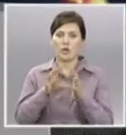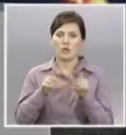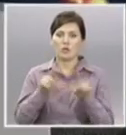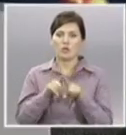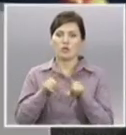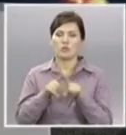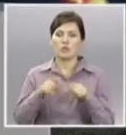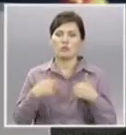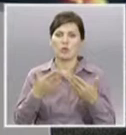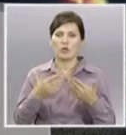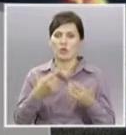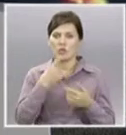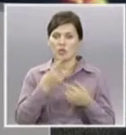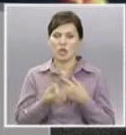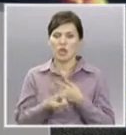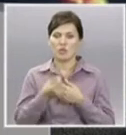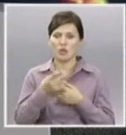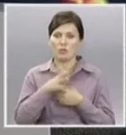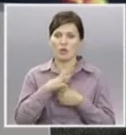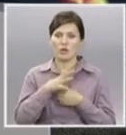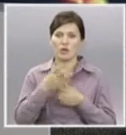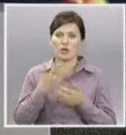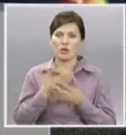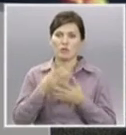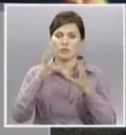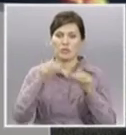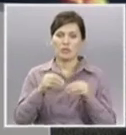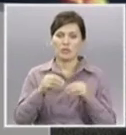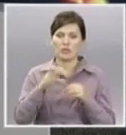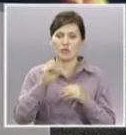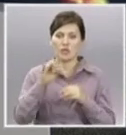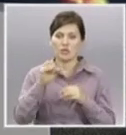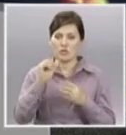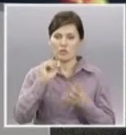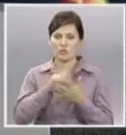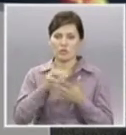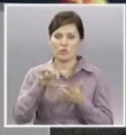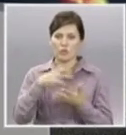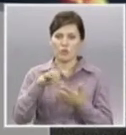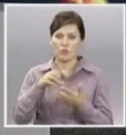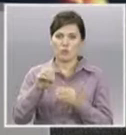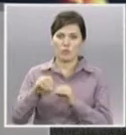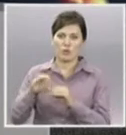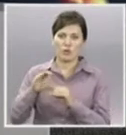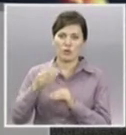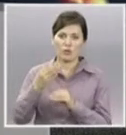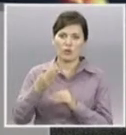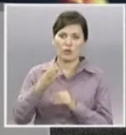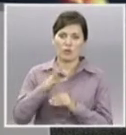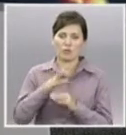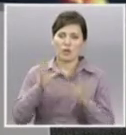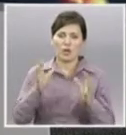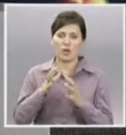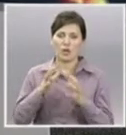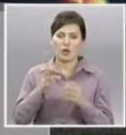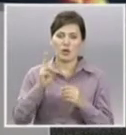дегенде, бұның қиындығы қайда деген сен. Жарайды, бұның барлығын сканерге өткізіп құжатта, бір жерге жинап қойып, оның